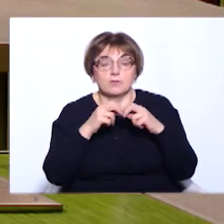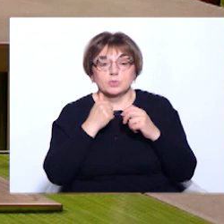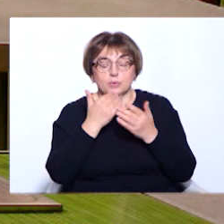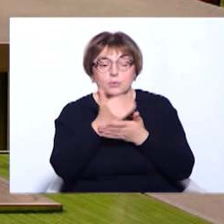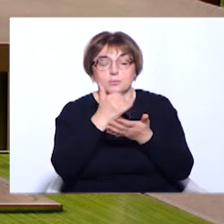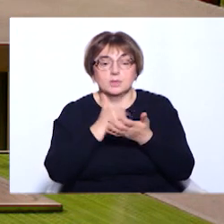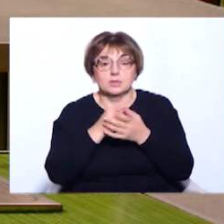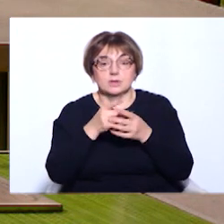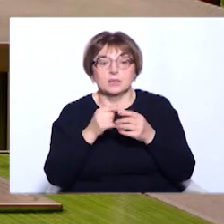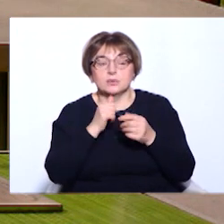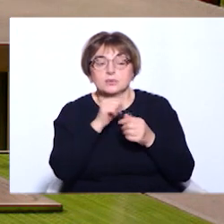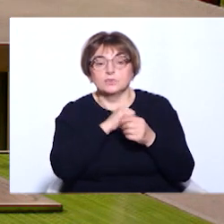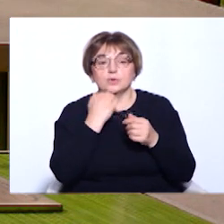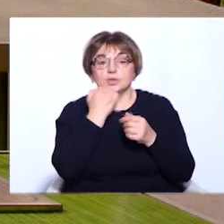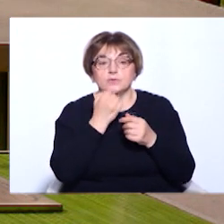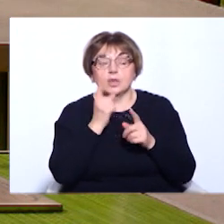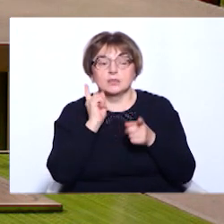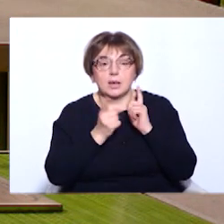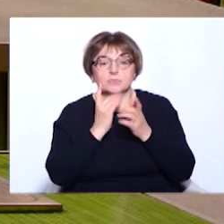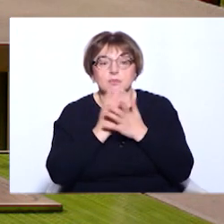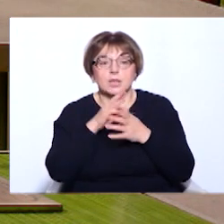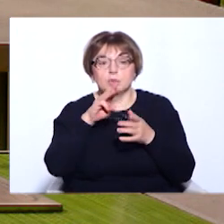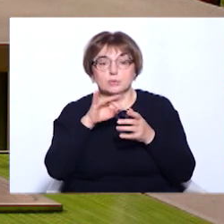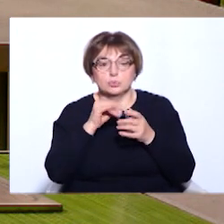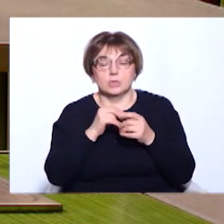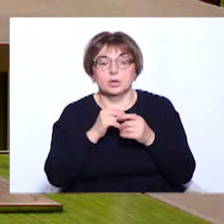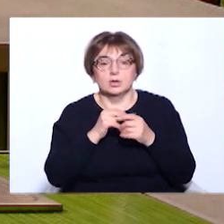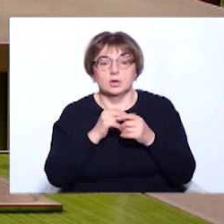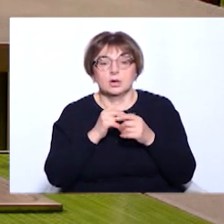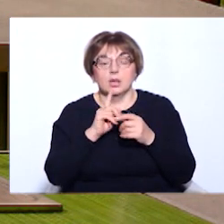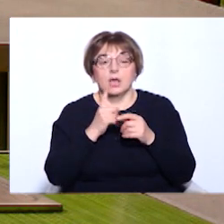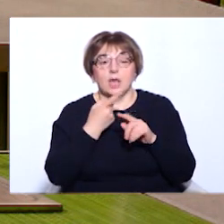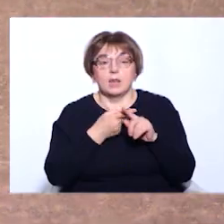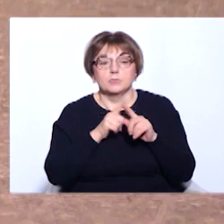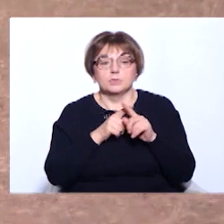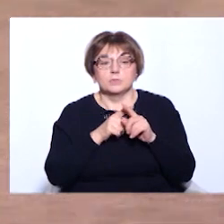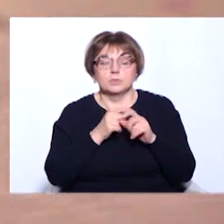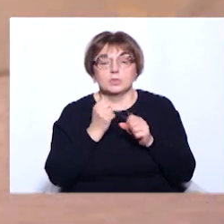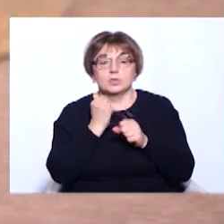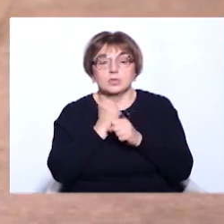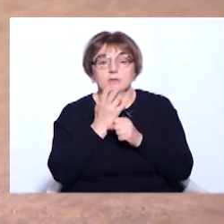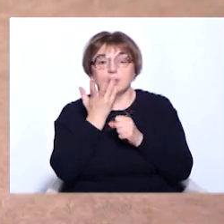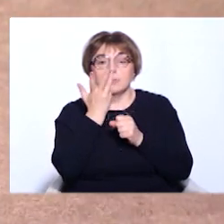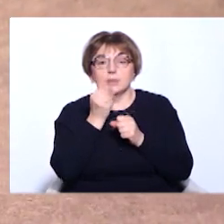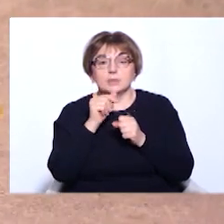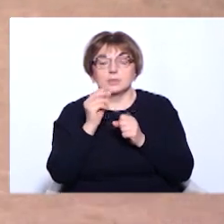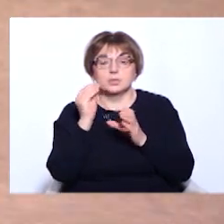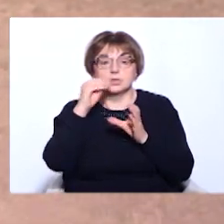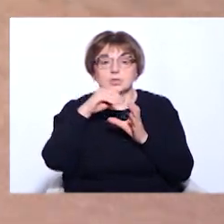მიღებული ნივთიერება არის ნამდვილად ტუტე, იმიტომ რომ ნატრიუმაში წარმოიქმნა, შეიძლება